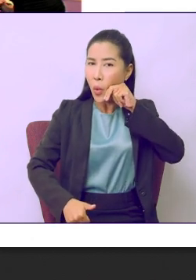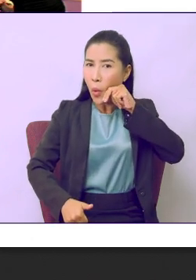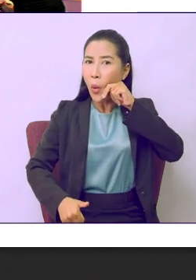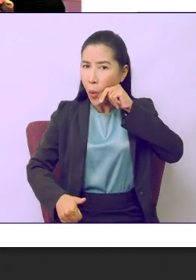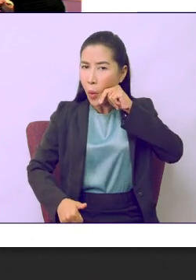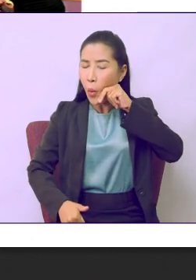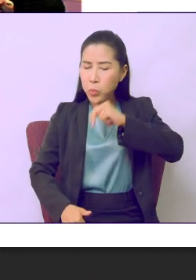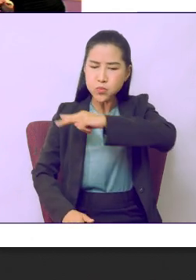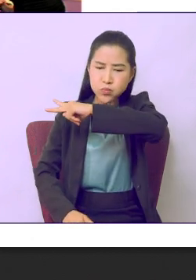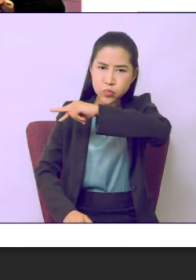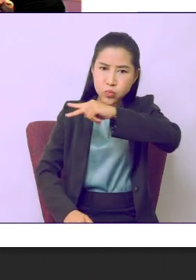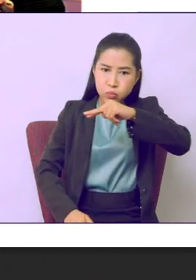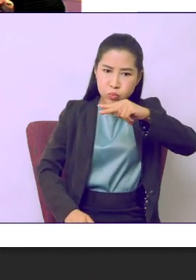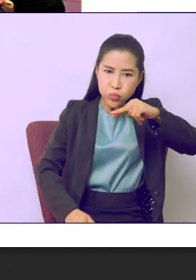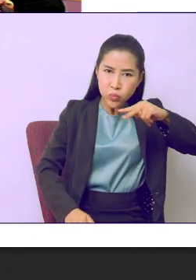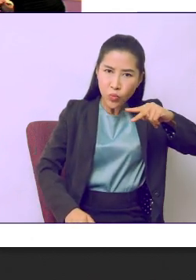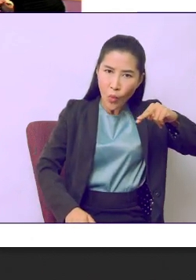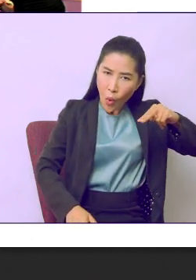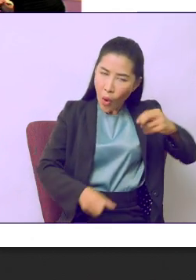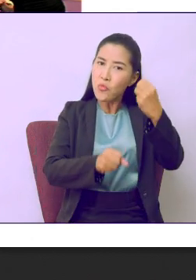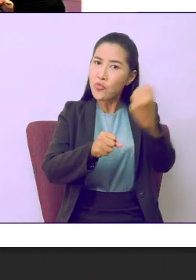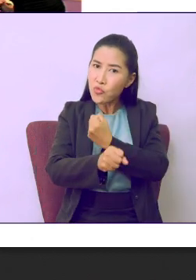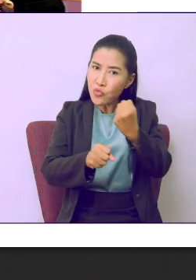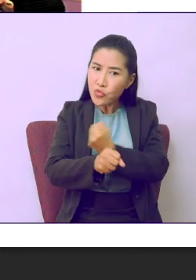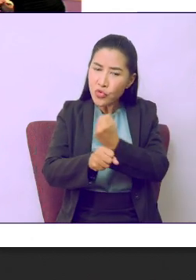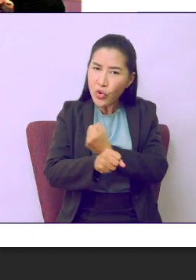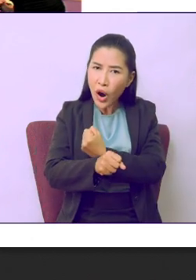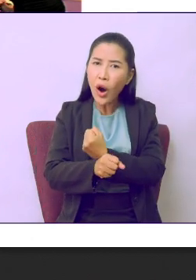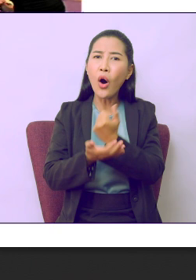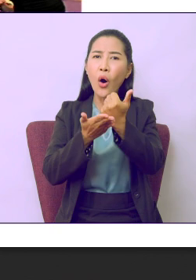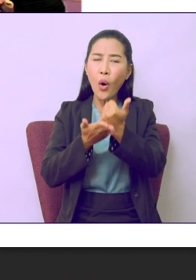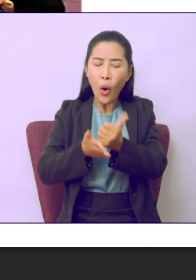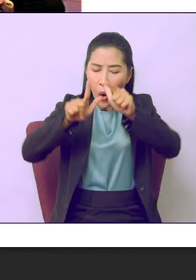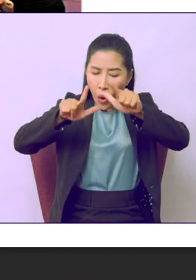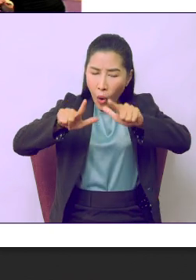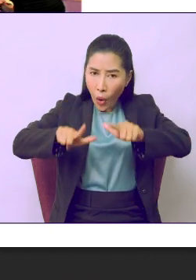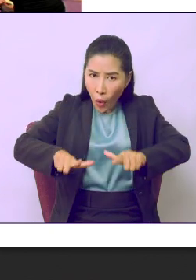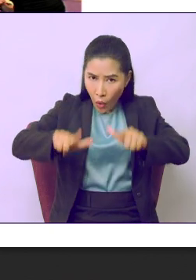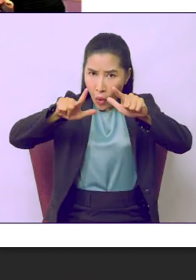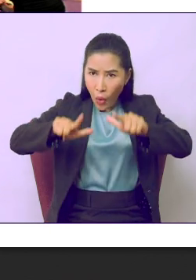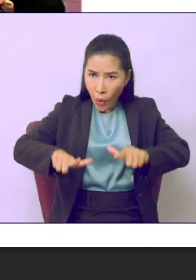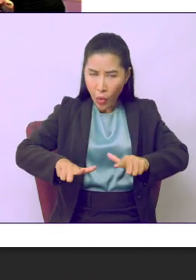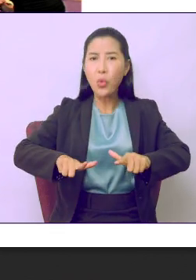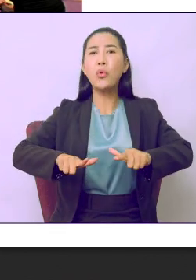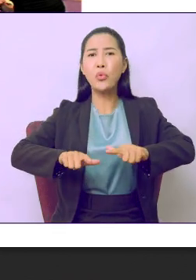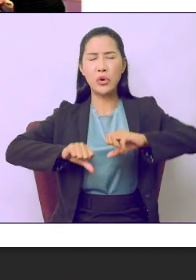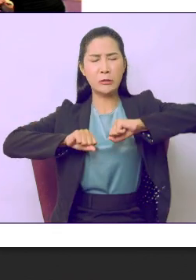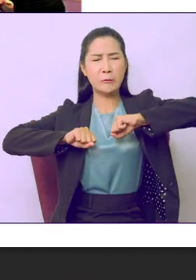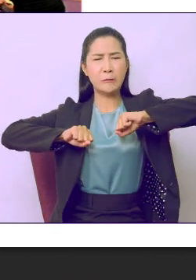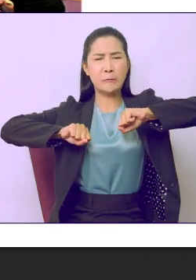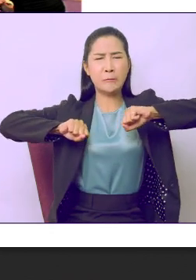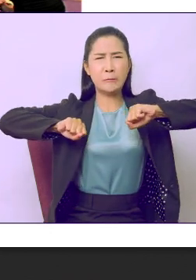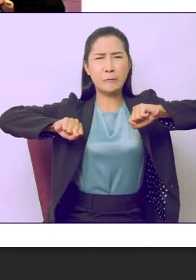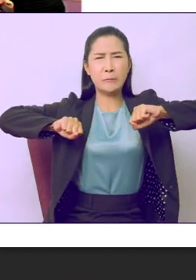ก็จะช่วยได้ดีมากๆเลยนะครับแล้วก็ยังช่วยลดนะครับแรงแรงตึงแรงที่มันจะ